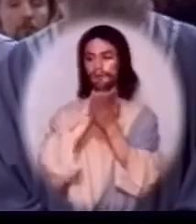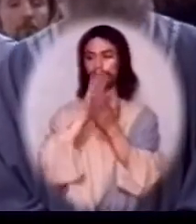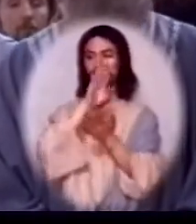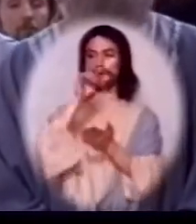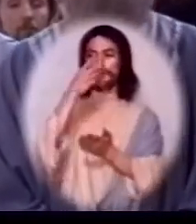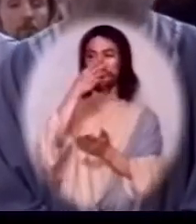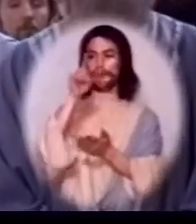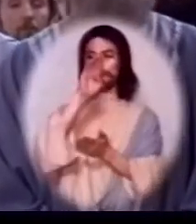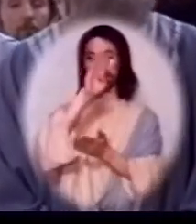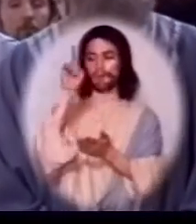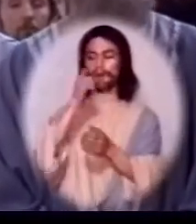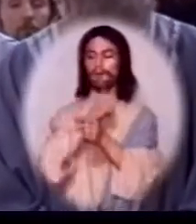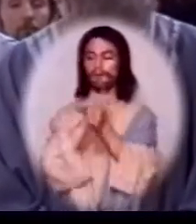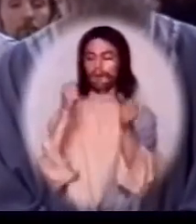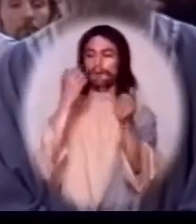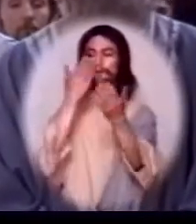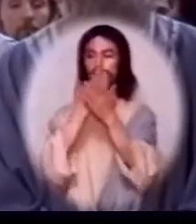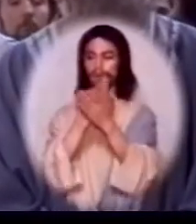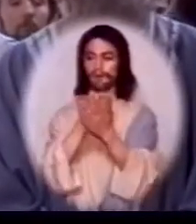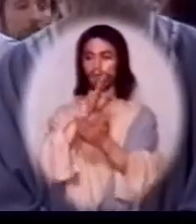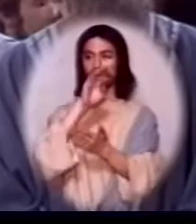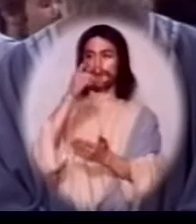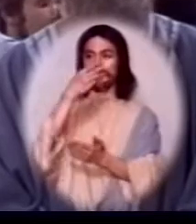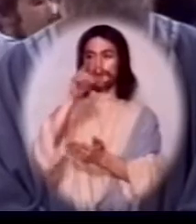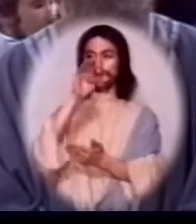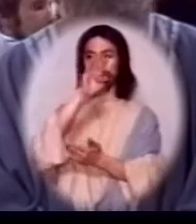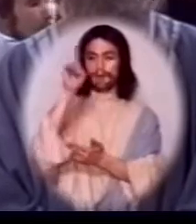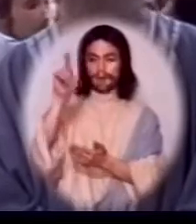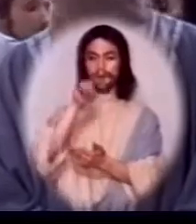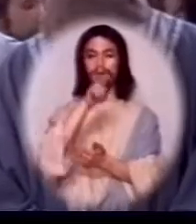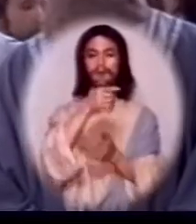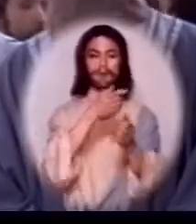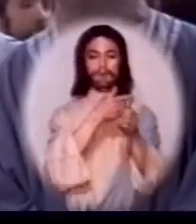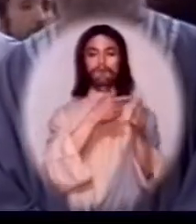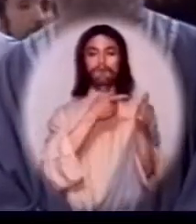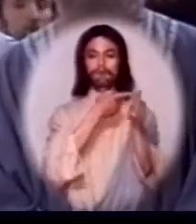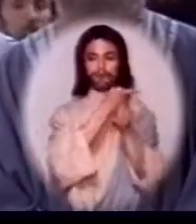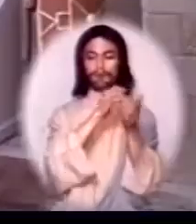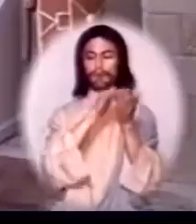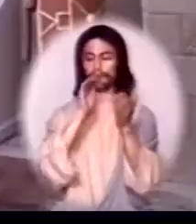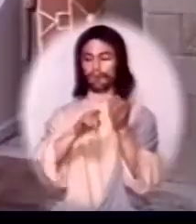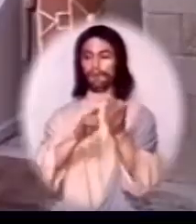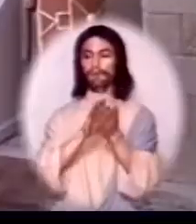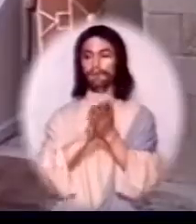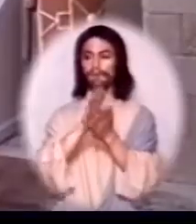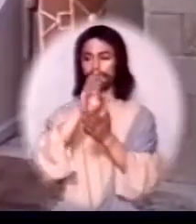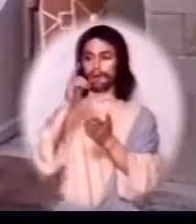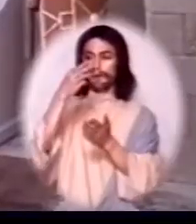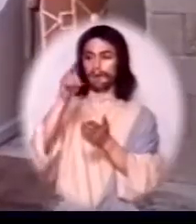있습니다. 바라바를 풀어주십시오. 그래요. 바라바. 이 사람을 처형하고